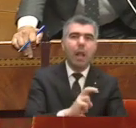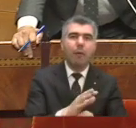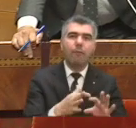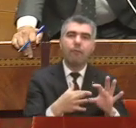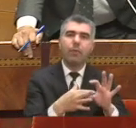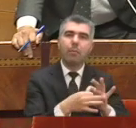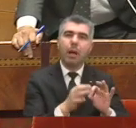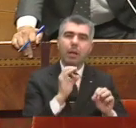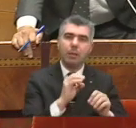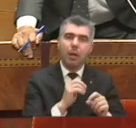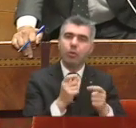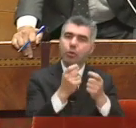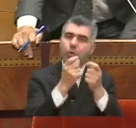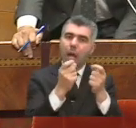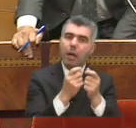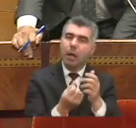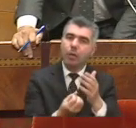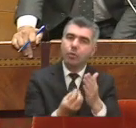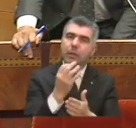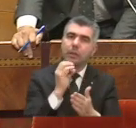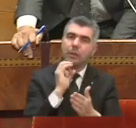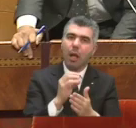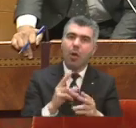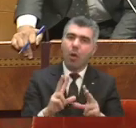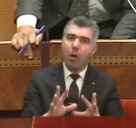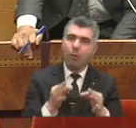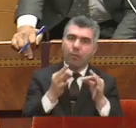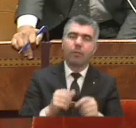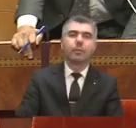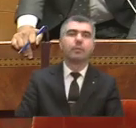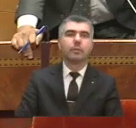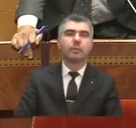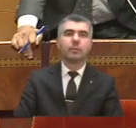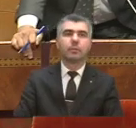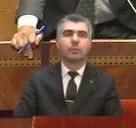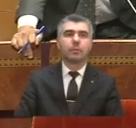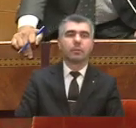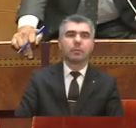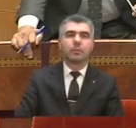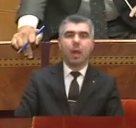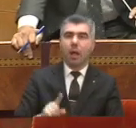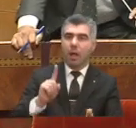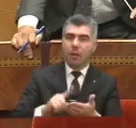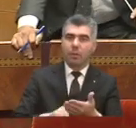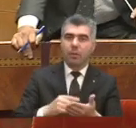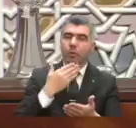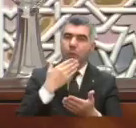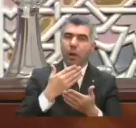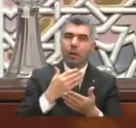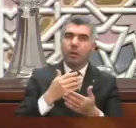وتشجيع المقاولات الذاتية. سيدة الوزيرة، نؤكد على تفعيل من السطر رقمية. شكرا سيدنا محترم، انتهى الوقت.